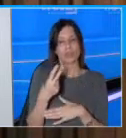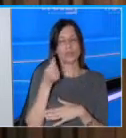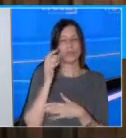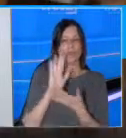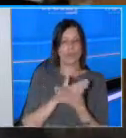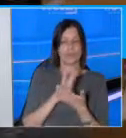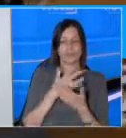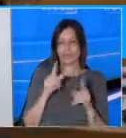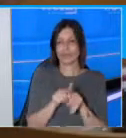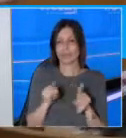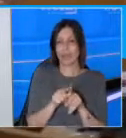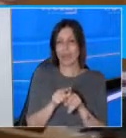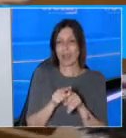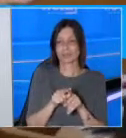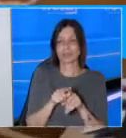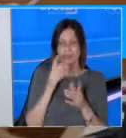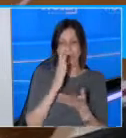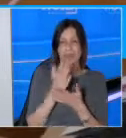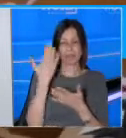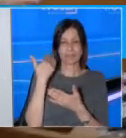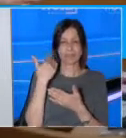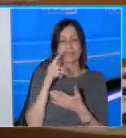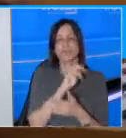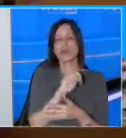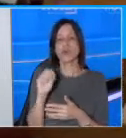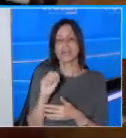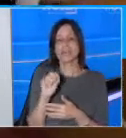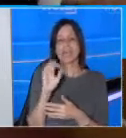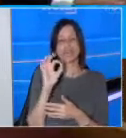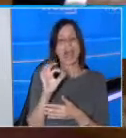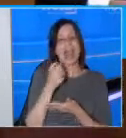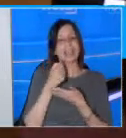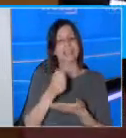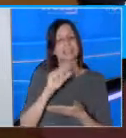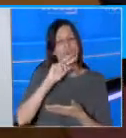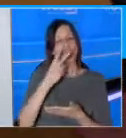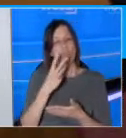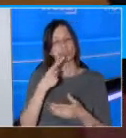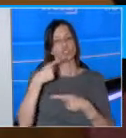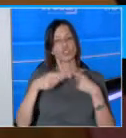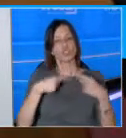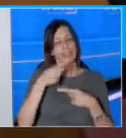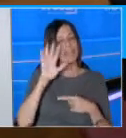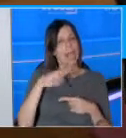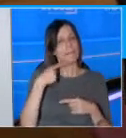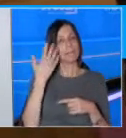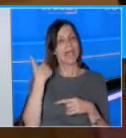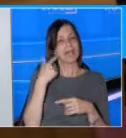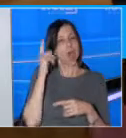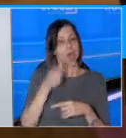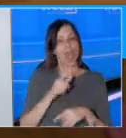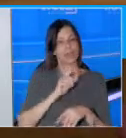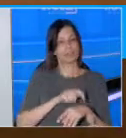פסיקה דומה, ממש ממש דומה, גם בעניין התקציב הדו-שנתי, גם שם הייתה הוראת שעה